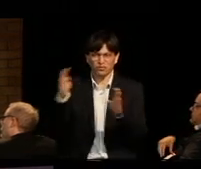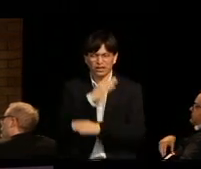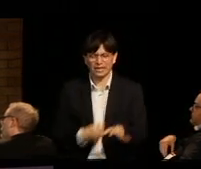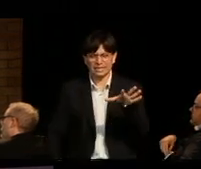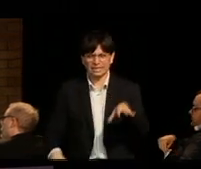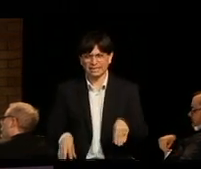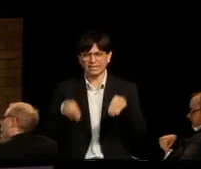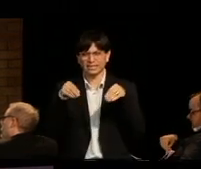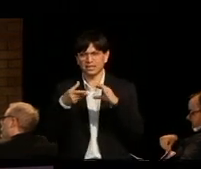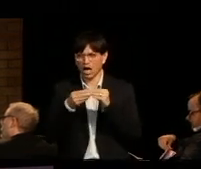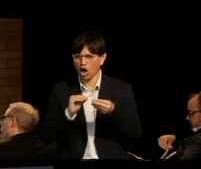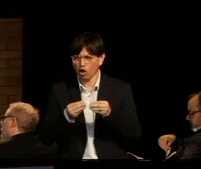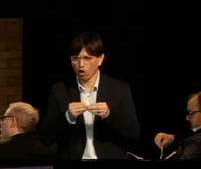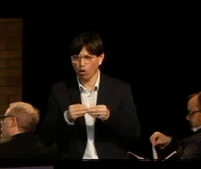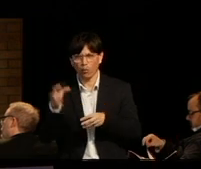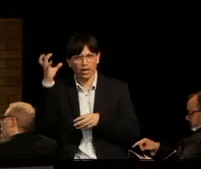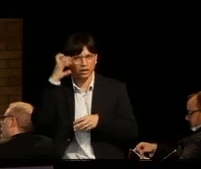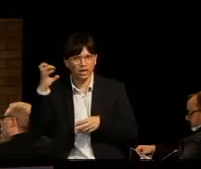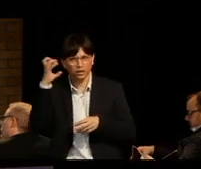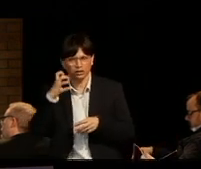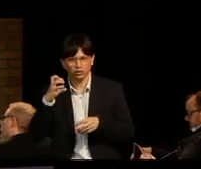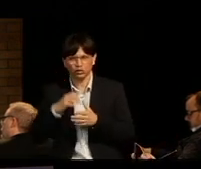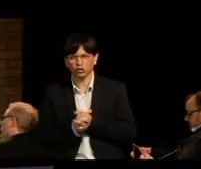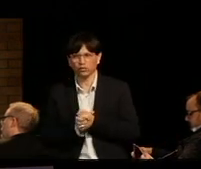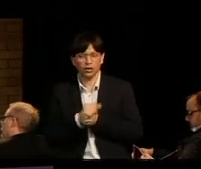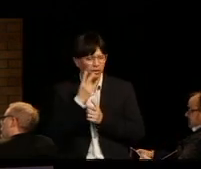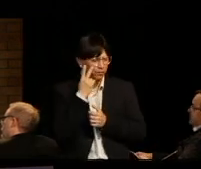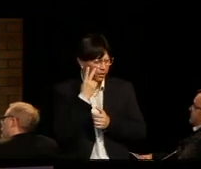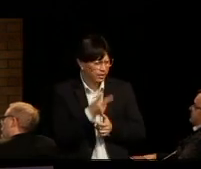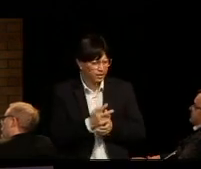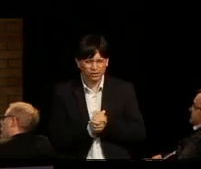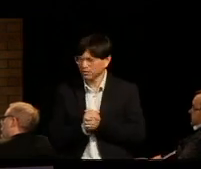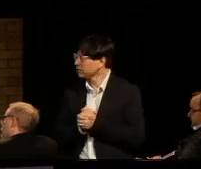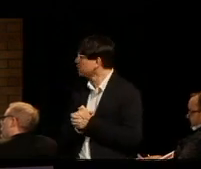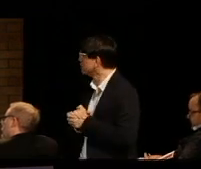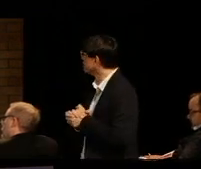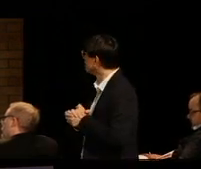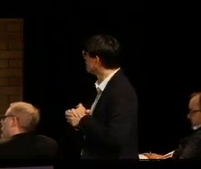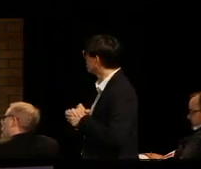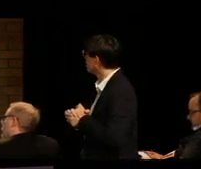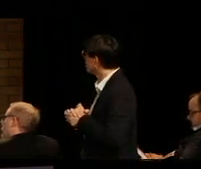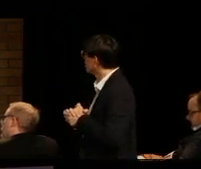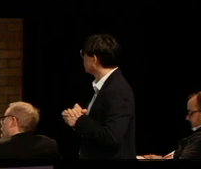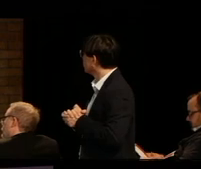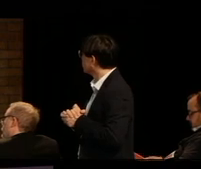disturbi evolutivi specifici evidenziando quelli che sono quelli che più comunemente